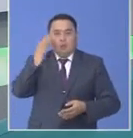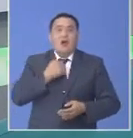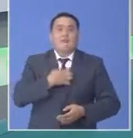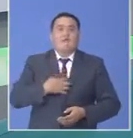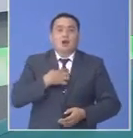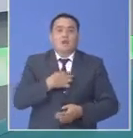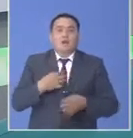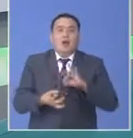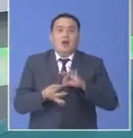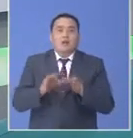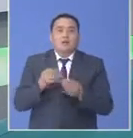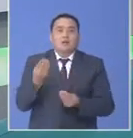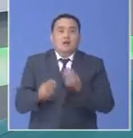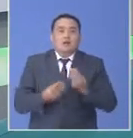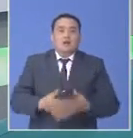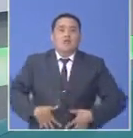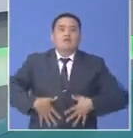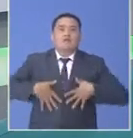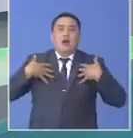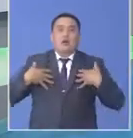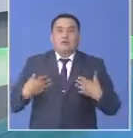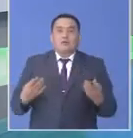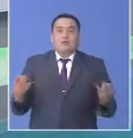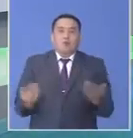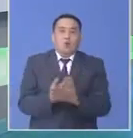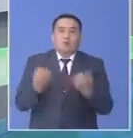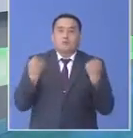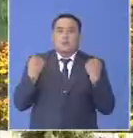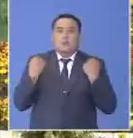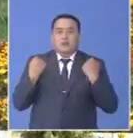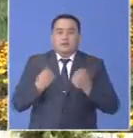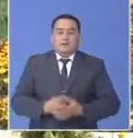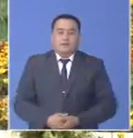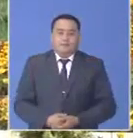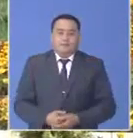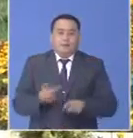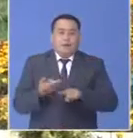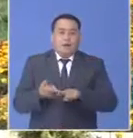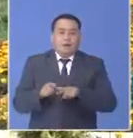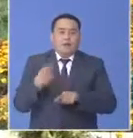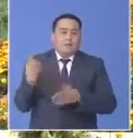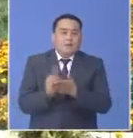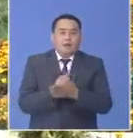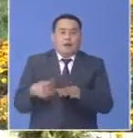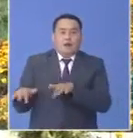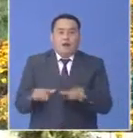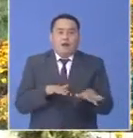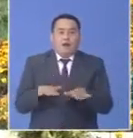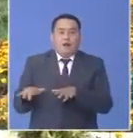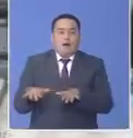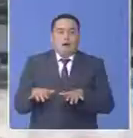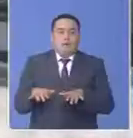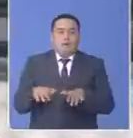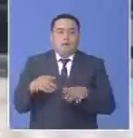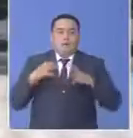Олимпийских игр и вдохновить героев спорта на новые спортивные победы. Это не первая акция с участием байкеров, посвященная